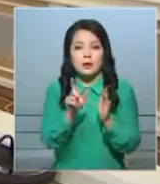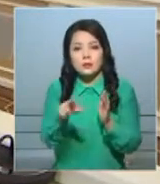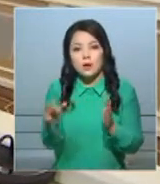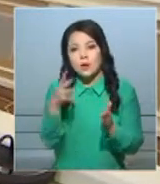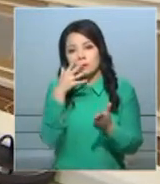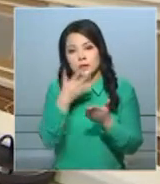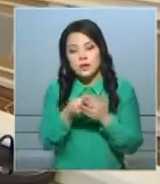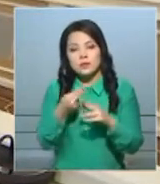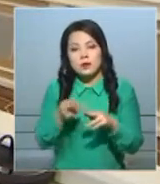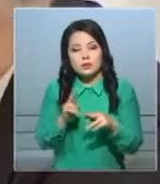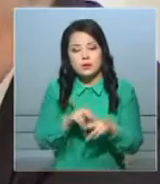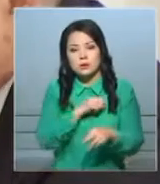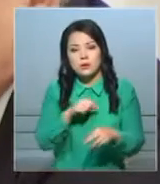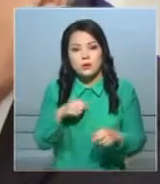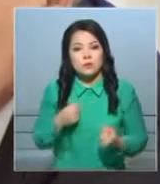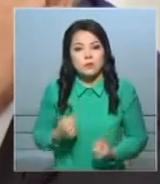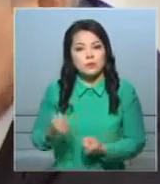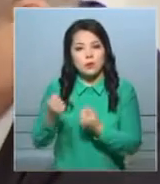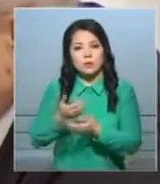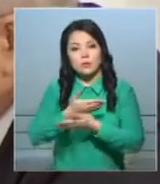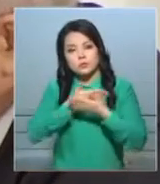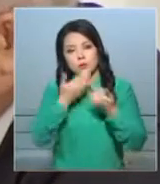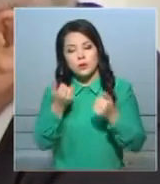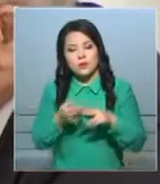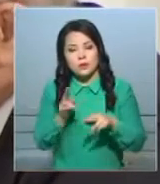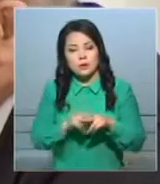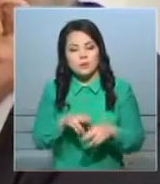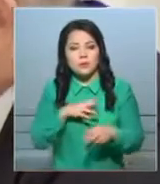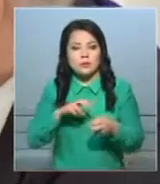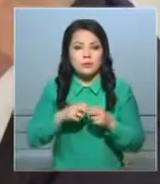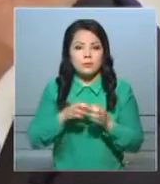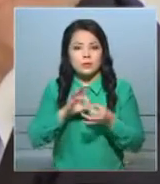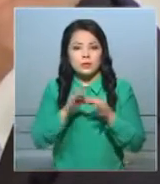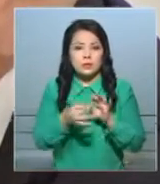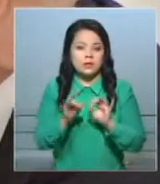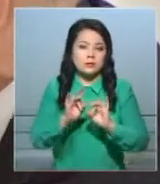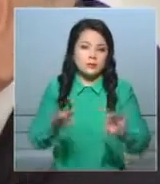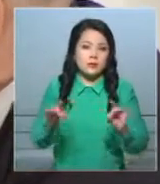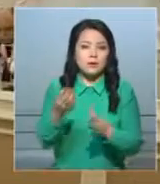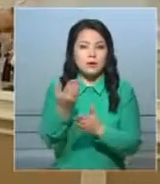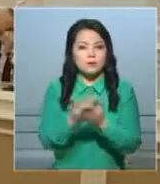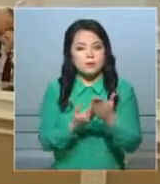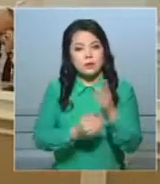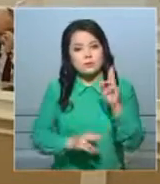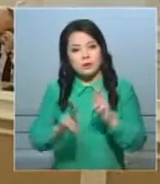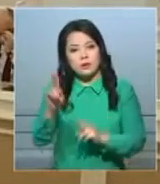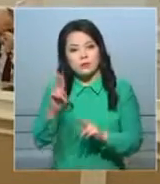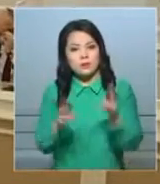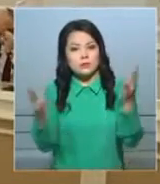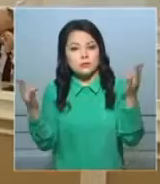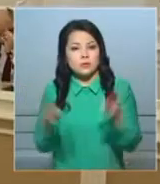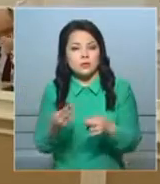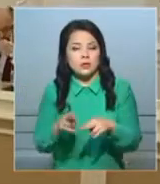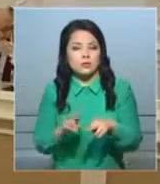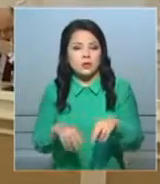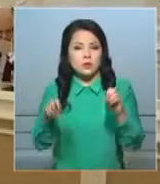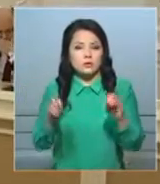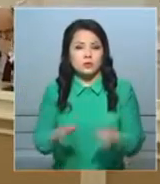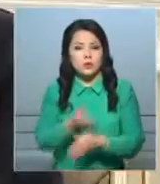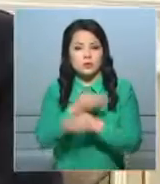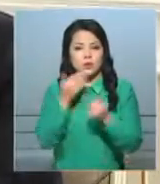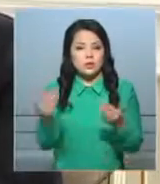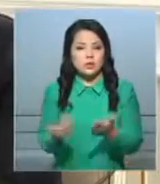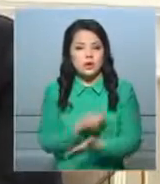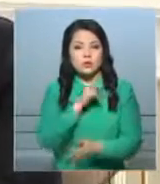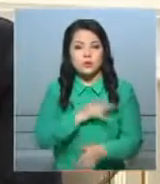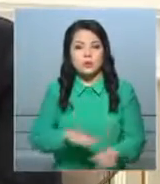өздері бұл бастаманы қолдамай отыр. Біз оларға мәселенің мән-жайын түсіндіруіміз керек. Тағы бір шешімін таппай тұрған мәселе жаңа